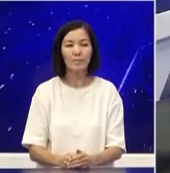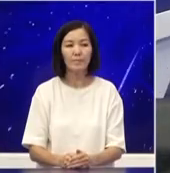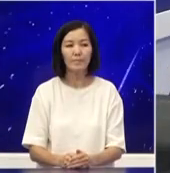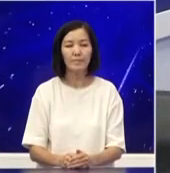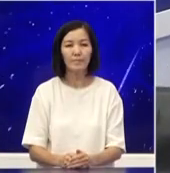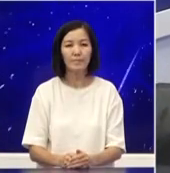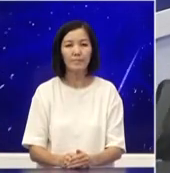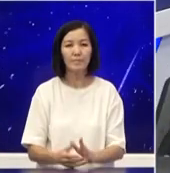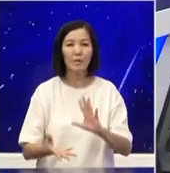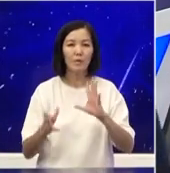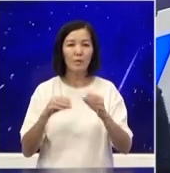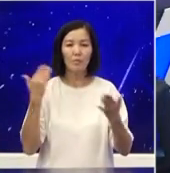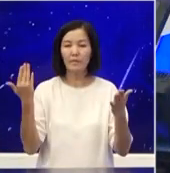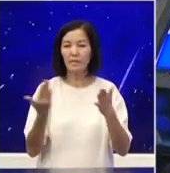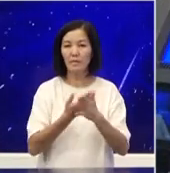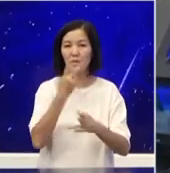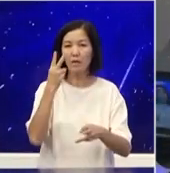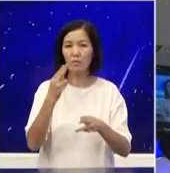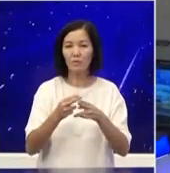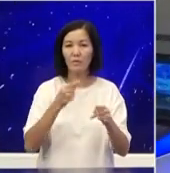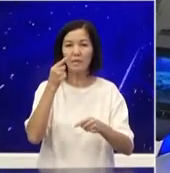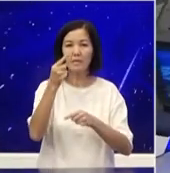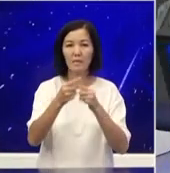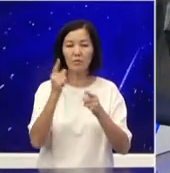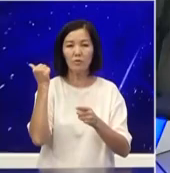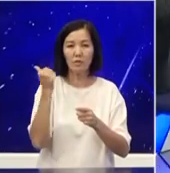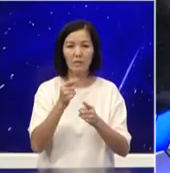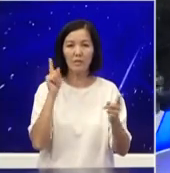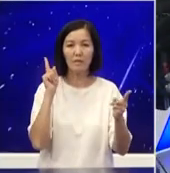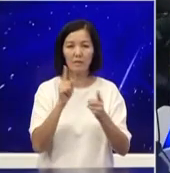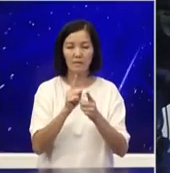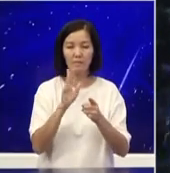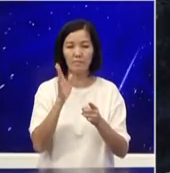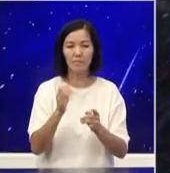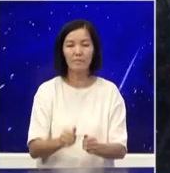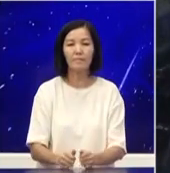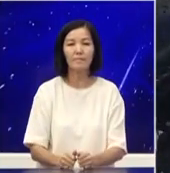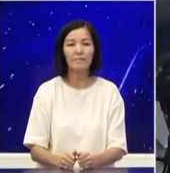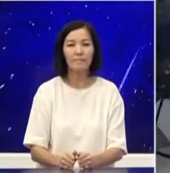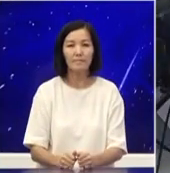Это были все события на сегодня, а я с вами прощаюсь. Хороших выходных вам!